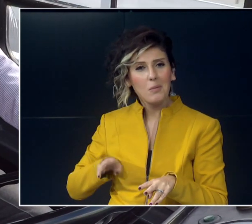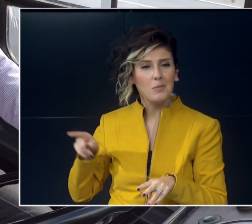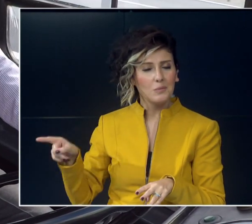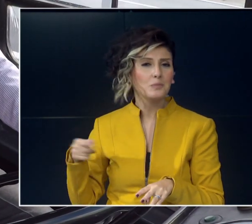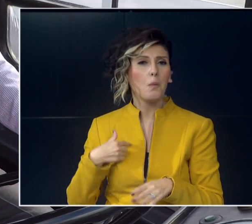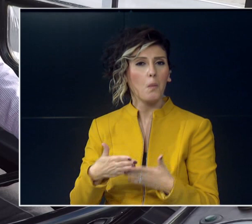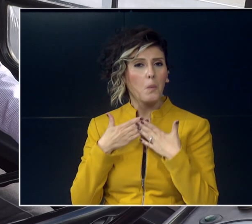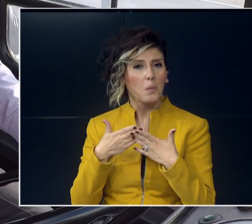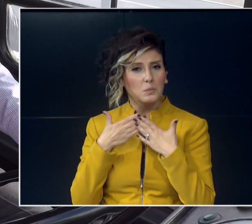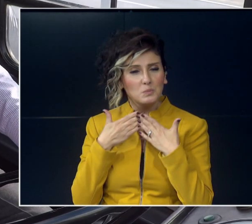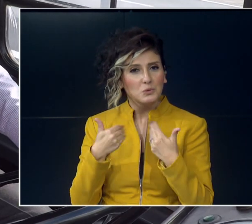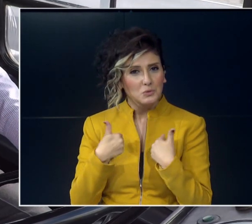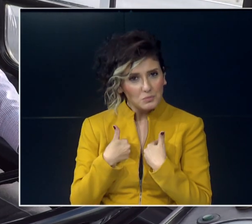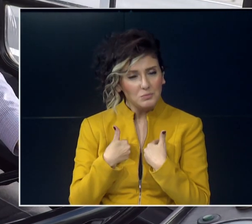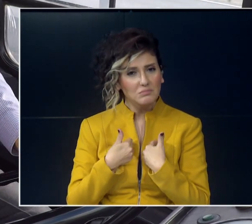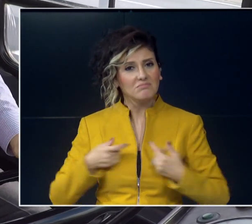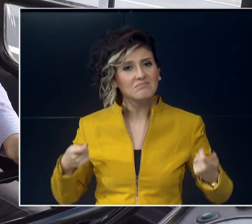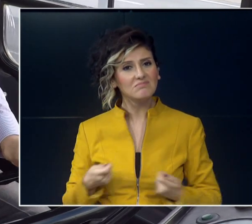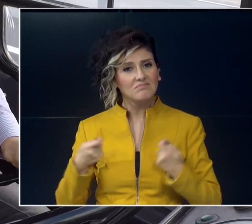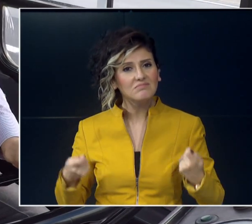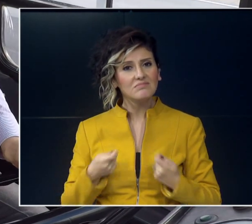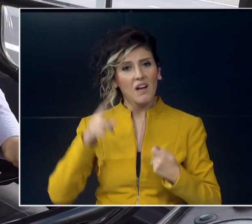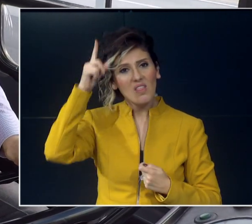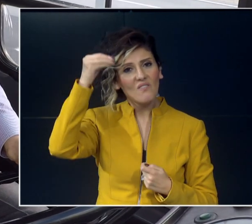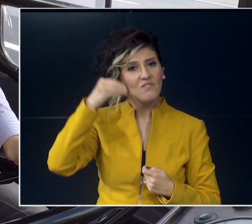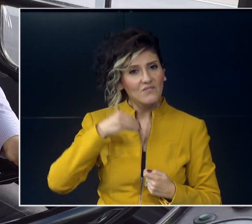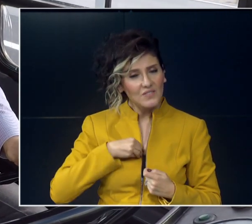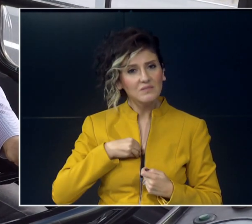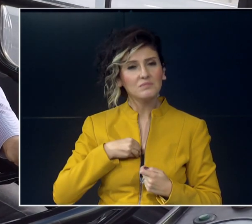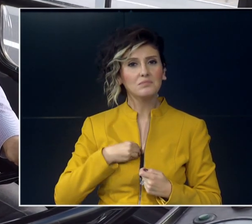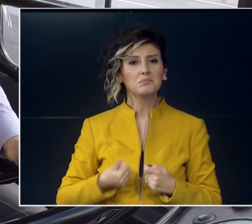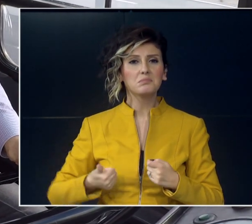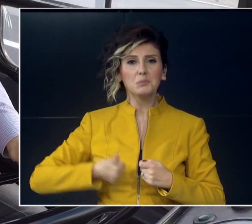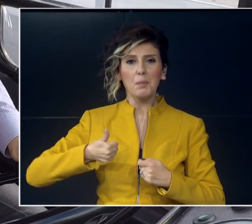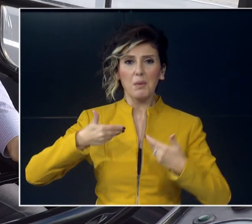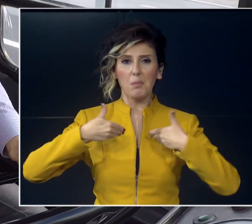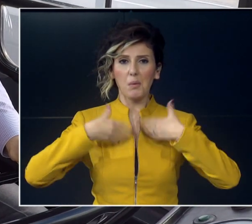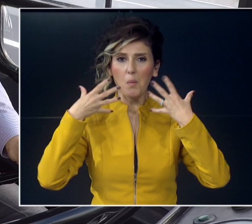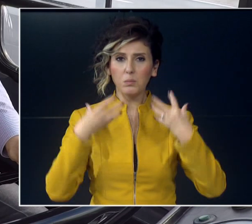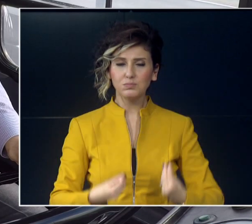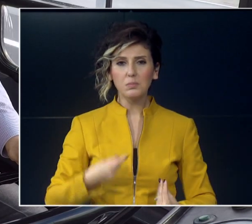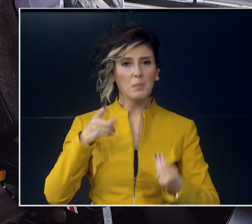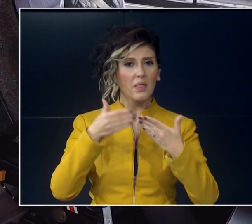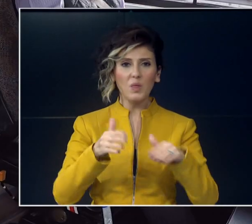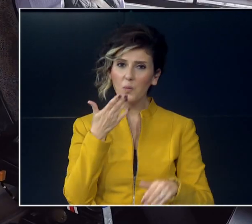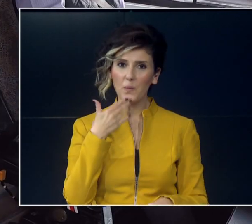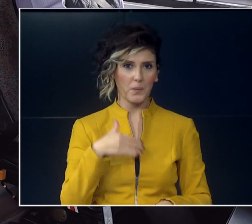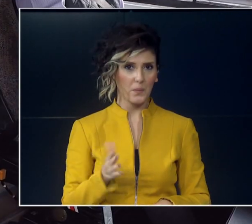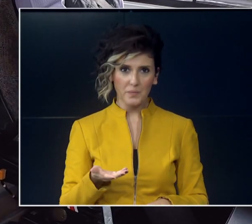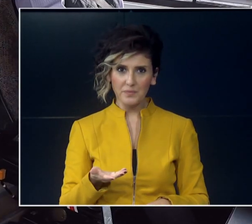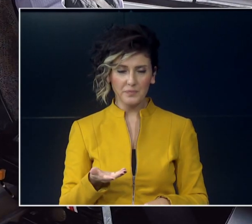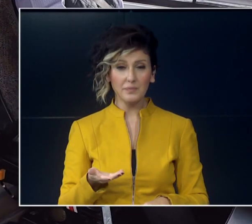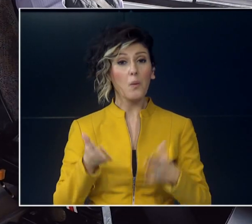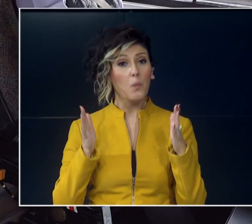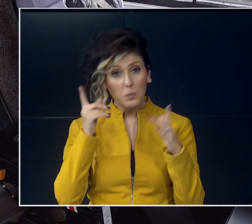okumuşum, gayret etmişim, Allah nasip etmiş, bu görevlere gelebilmişim. Bir engel yok. Onun